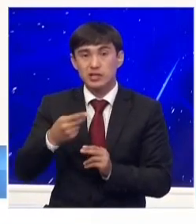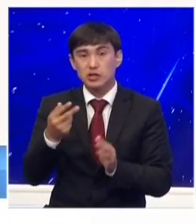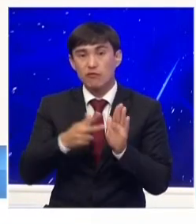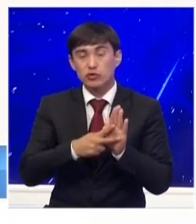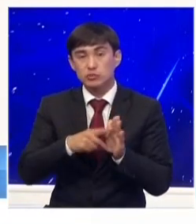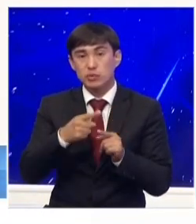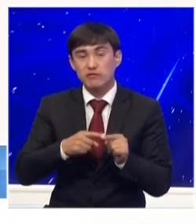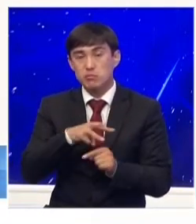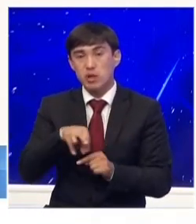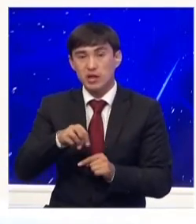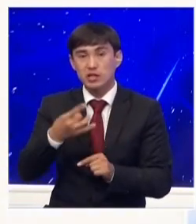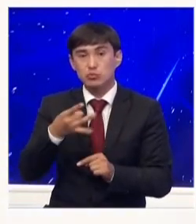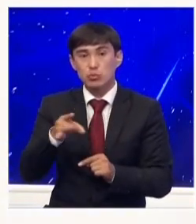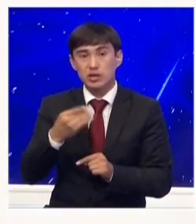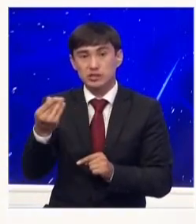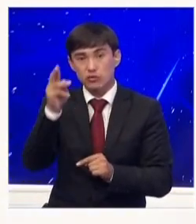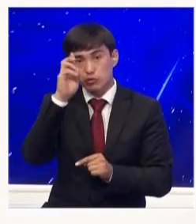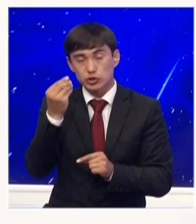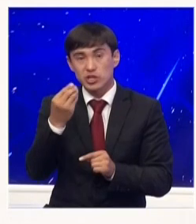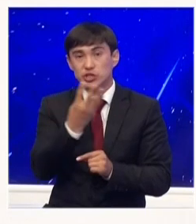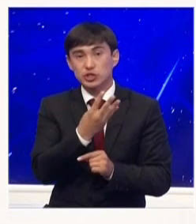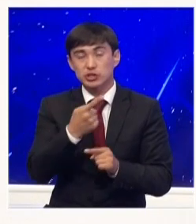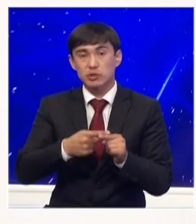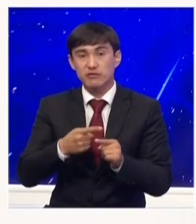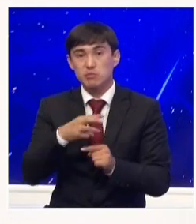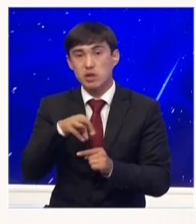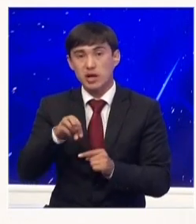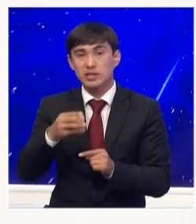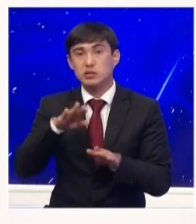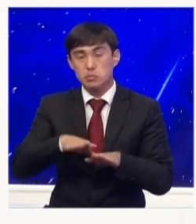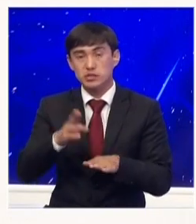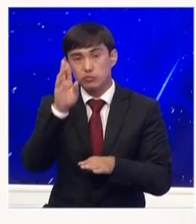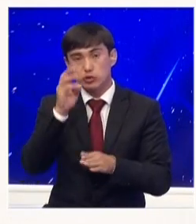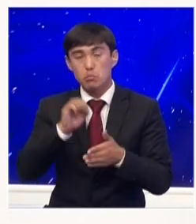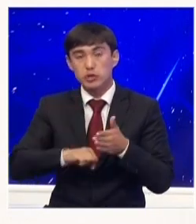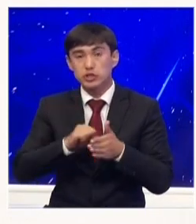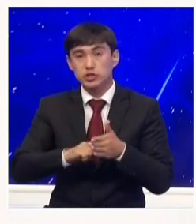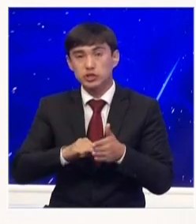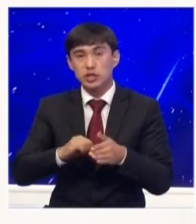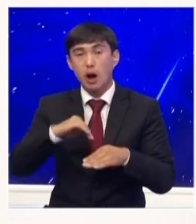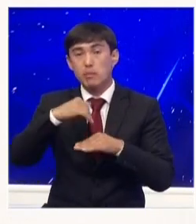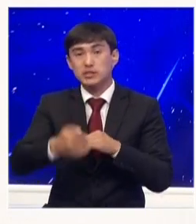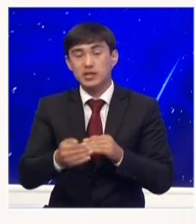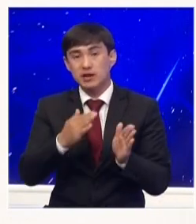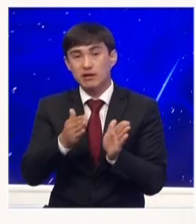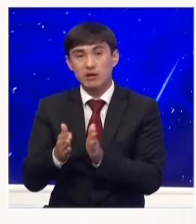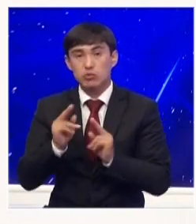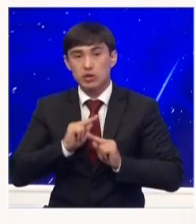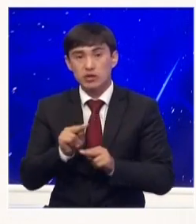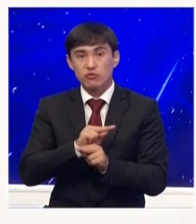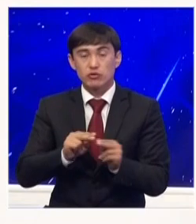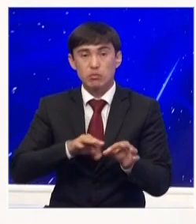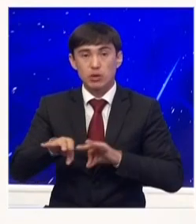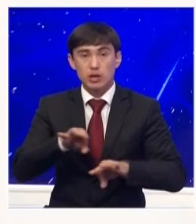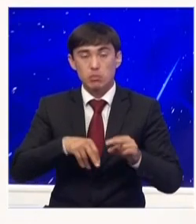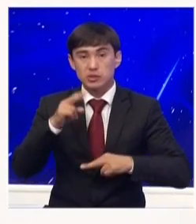8,5 миллиардов республиканского бюджета и 4,5 миллиардов из местного. Причина в опоздании с графиком работы в связи с корректировкой проектов